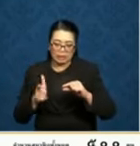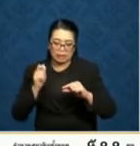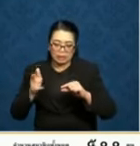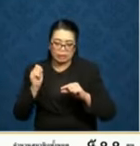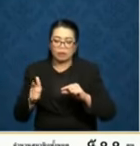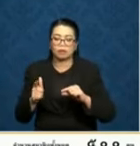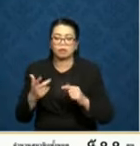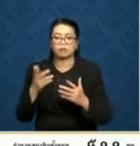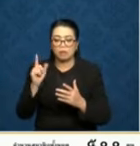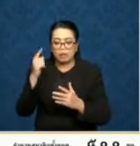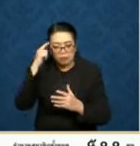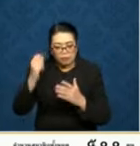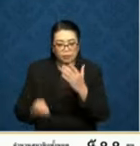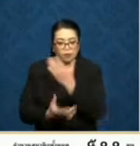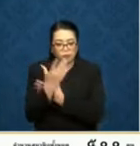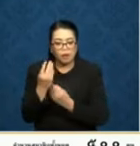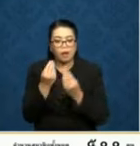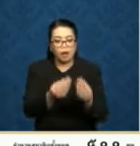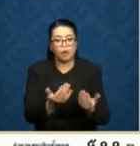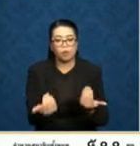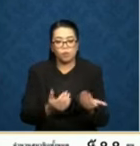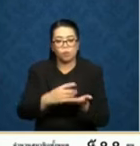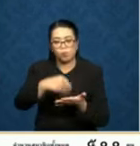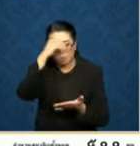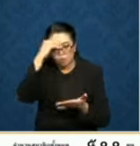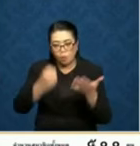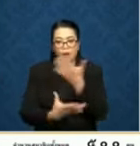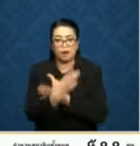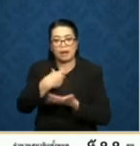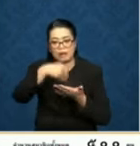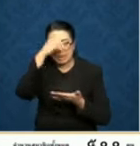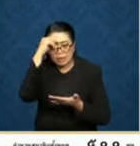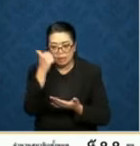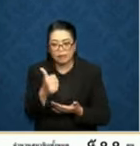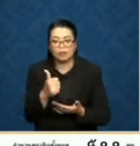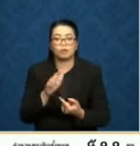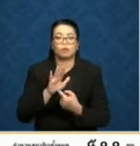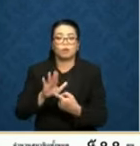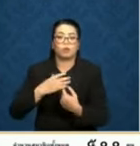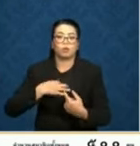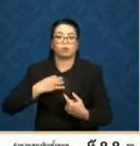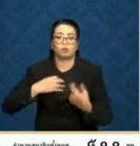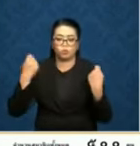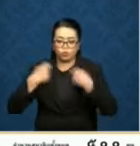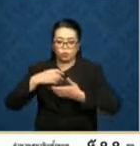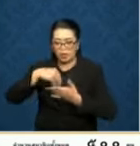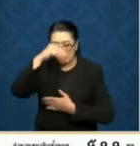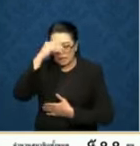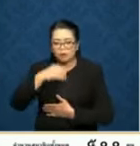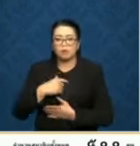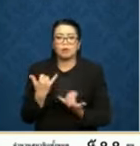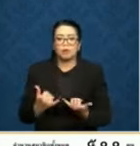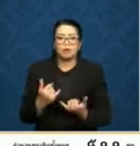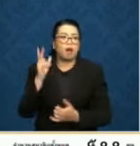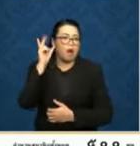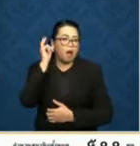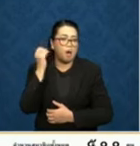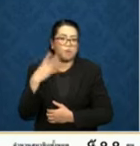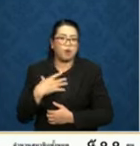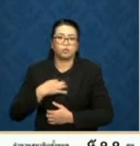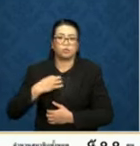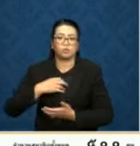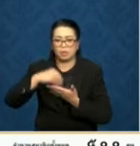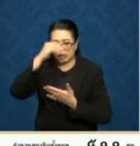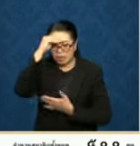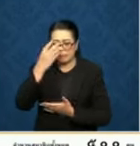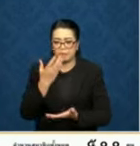ประกันที่ดีให้กับลูกหลานและอนาคต Idolองพระเทศชาติผมยกตอยางงง่ายครับชุนัเรียนครัเราถกsoeverยงกมากวันนี้กมีขากวมากเรา